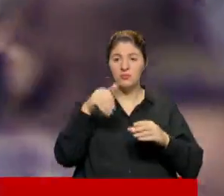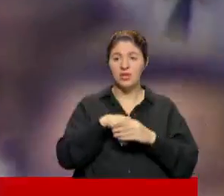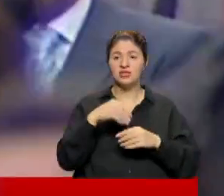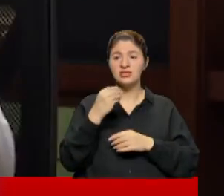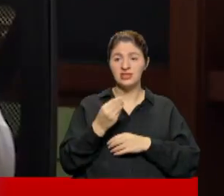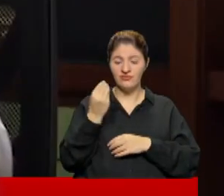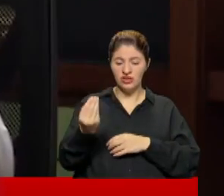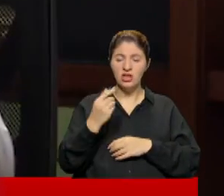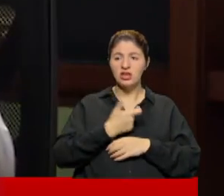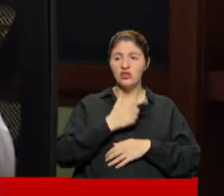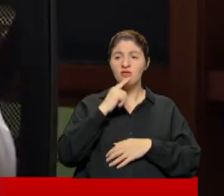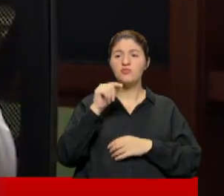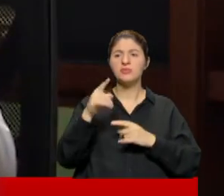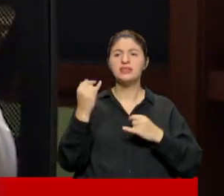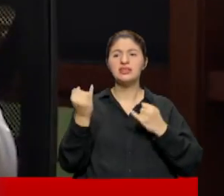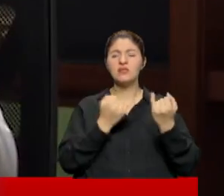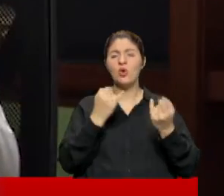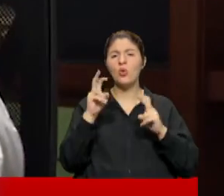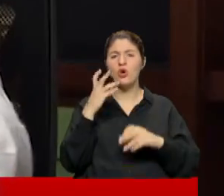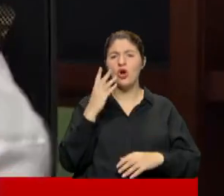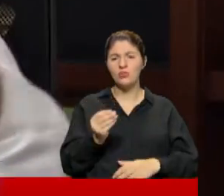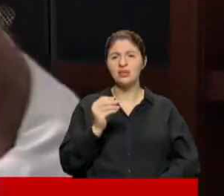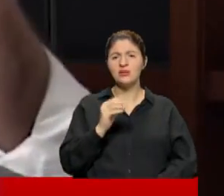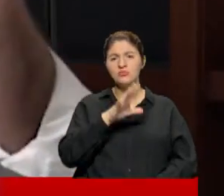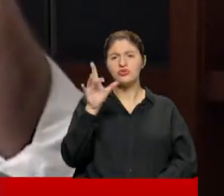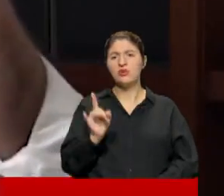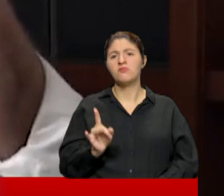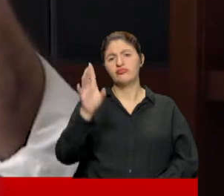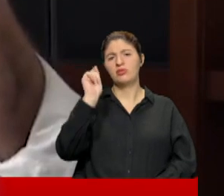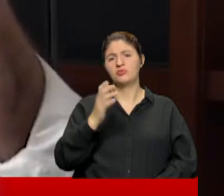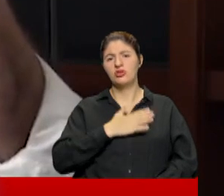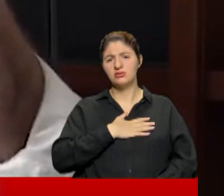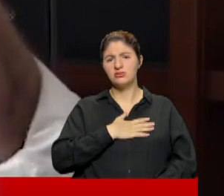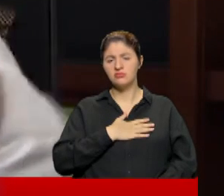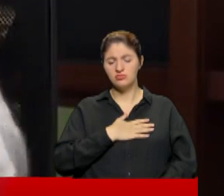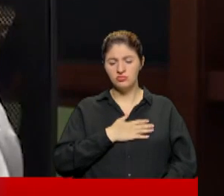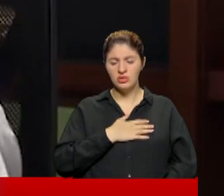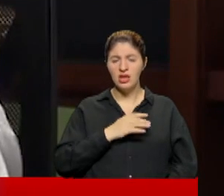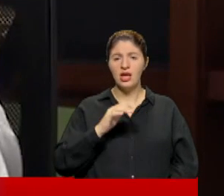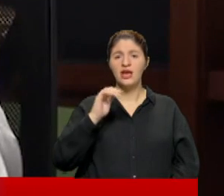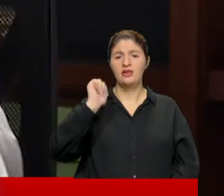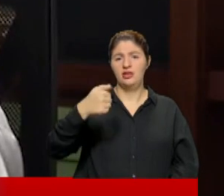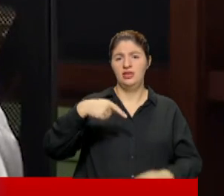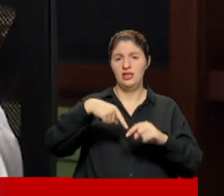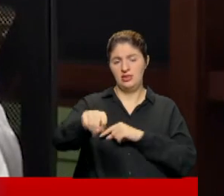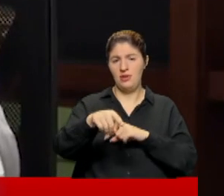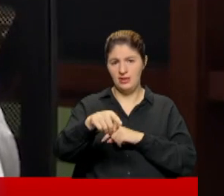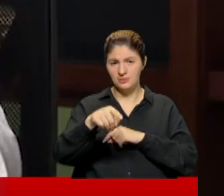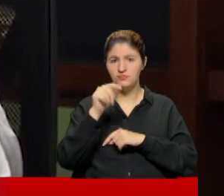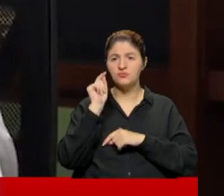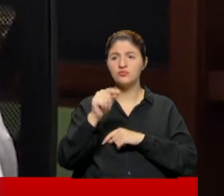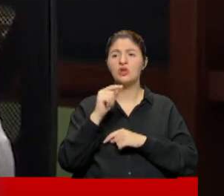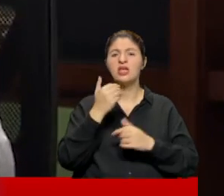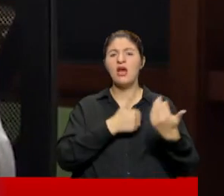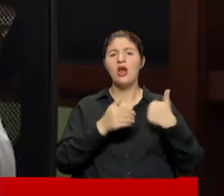kanun teklifini bunu bir tartışma konusu olmaktan tümüyle çıkartacağız yarın itibariyle bu